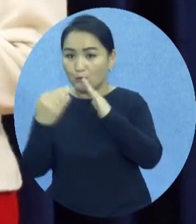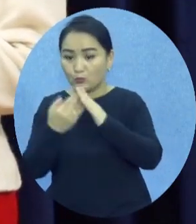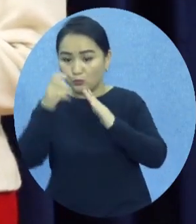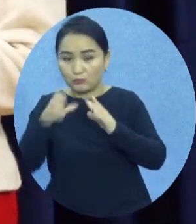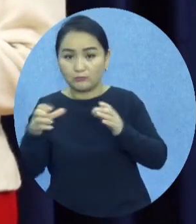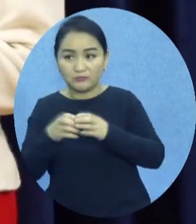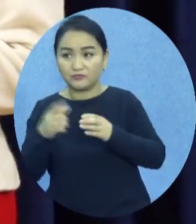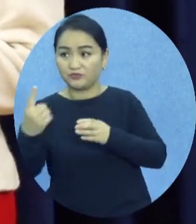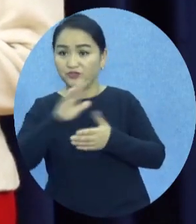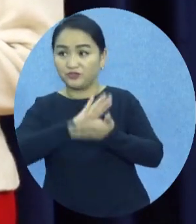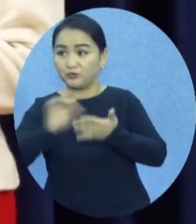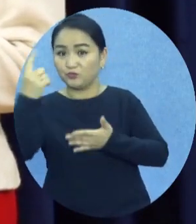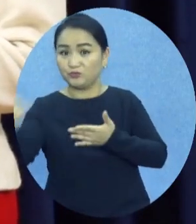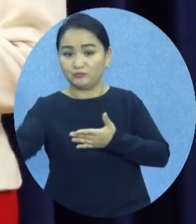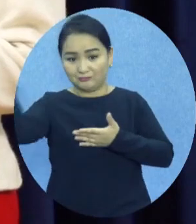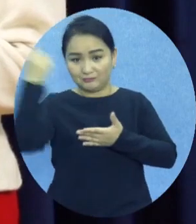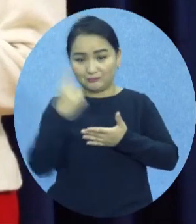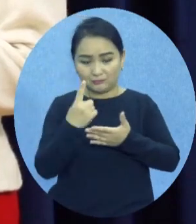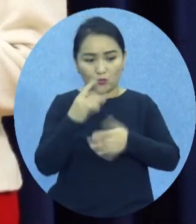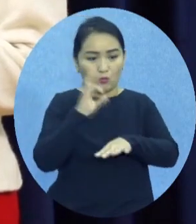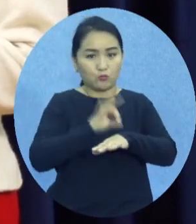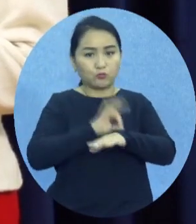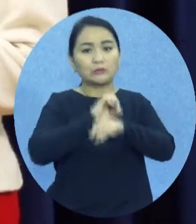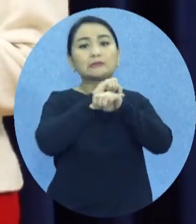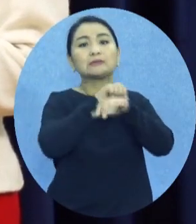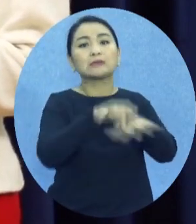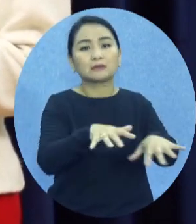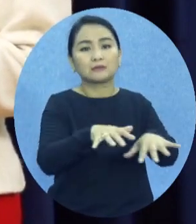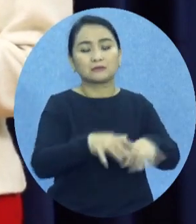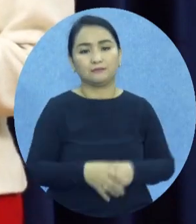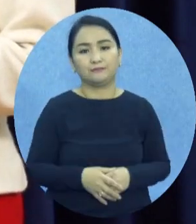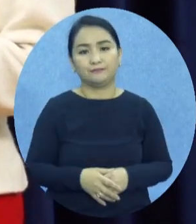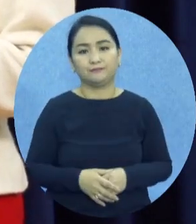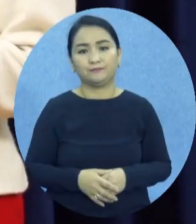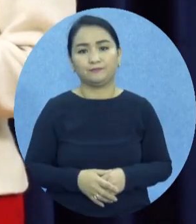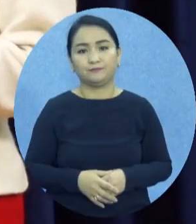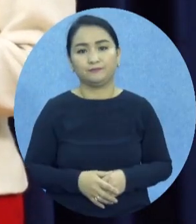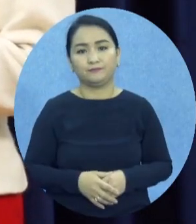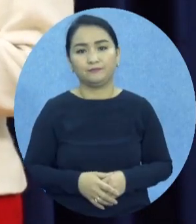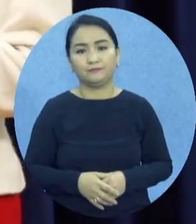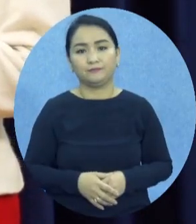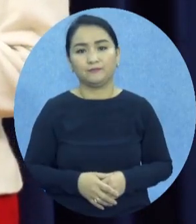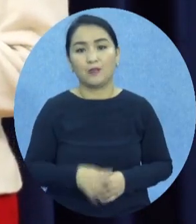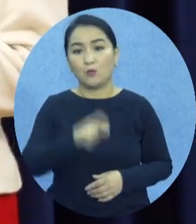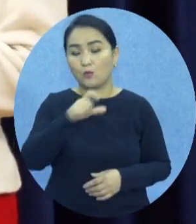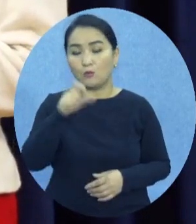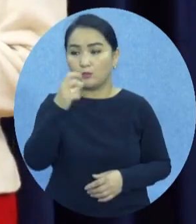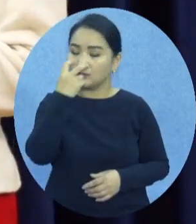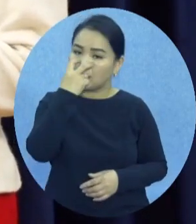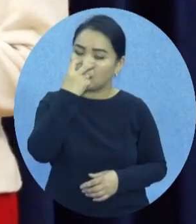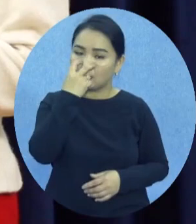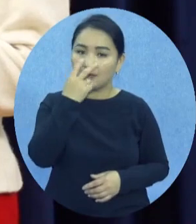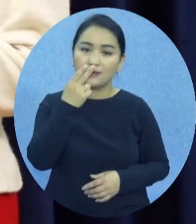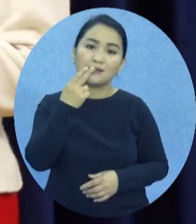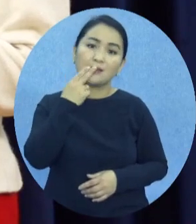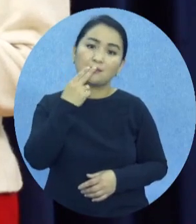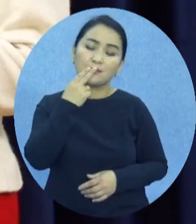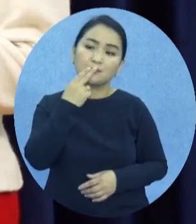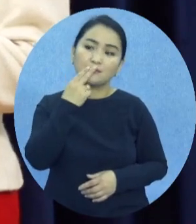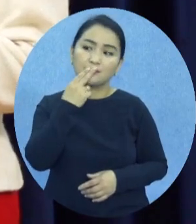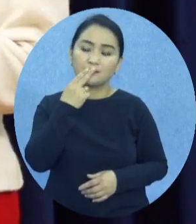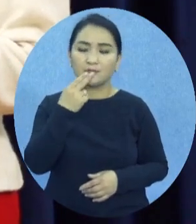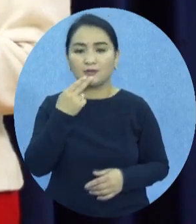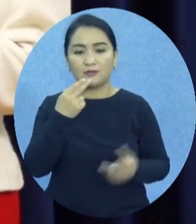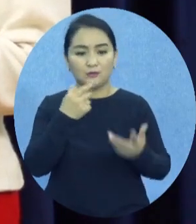олон дотор орохоор л халдвар тархаад байгаа. Ялангуяа хүмүүсүүд одоо харж яхад гадуур тамхи татаад хоорондоо 4